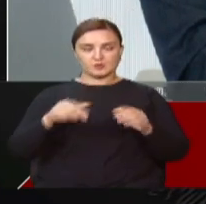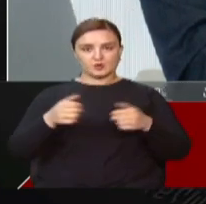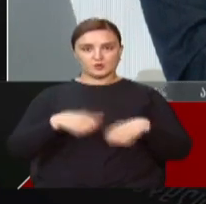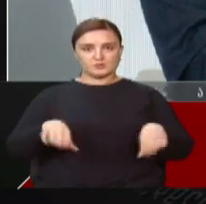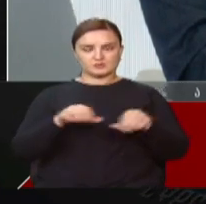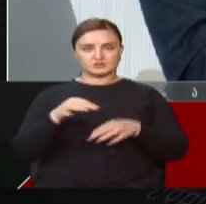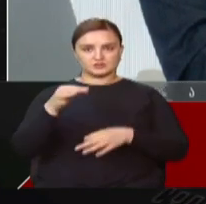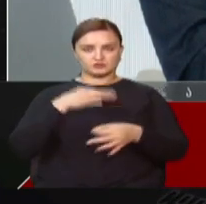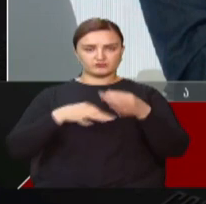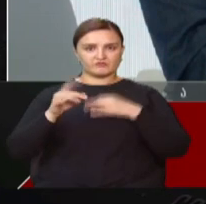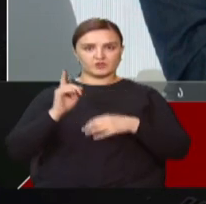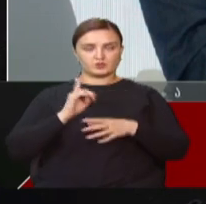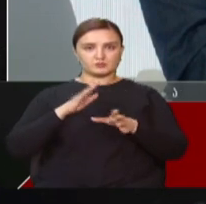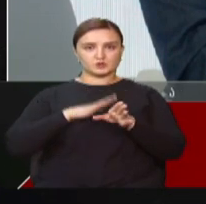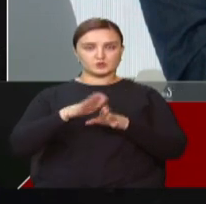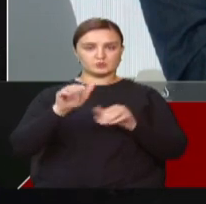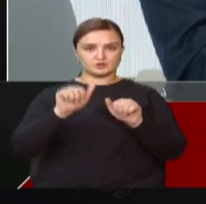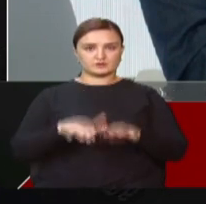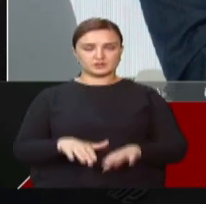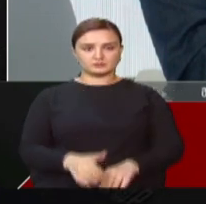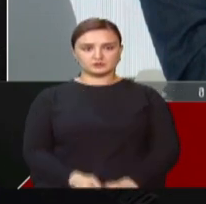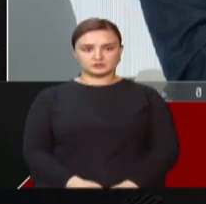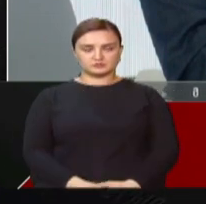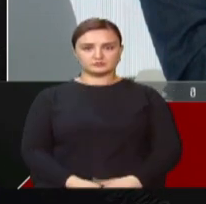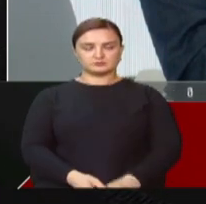უკვე საფუძვლიან სრულფასოვან დასკვნას.